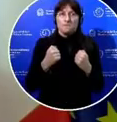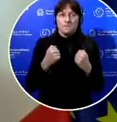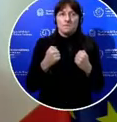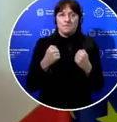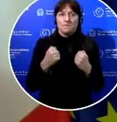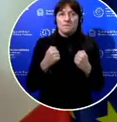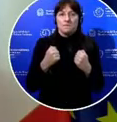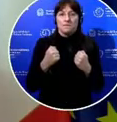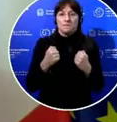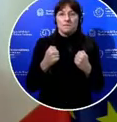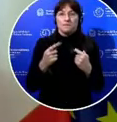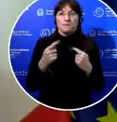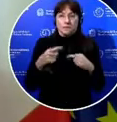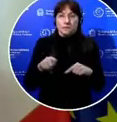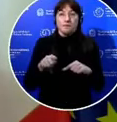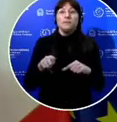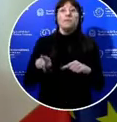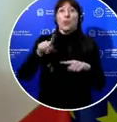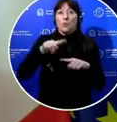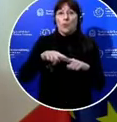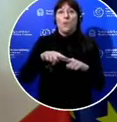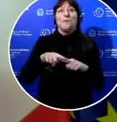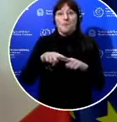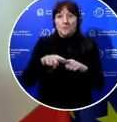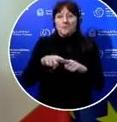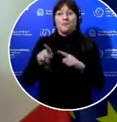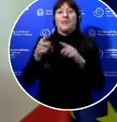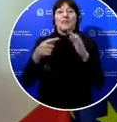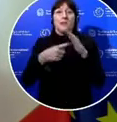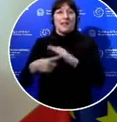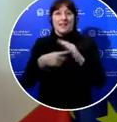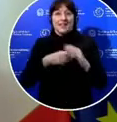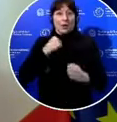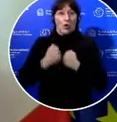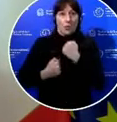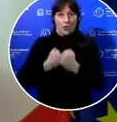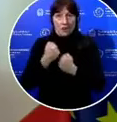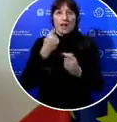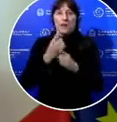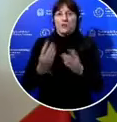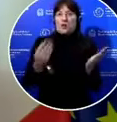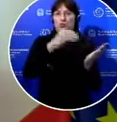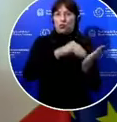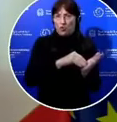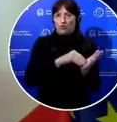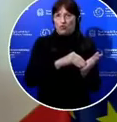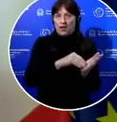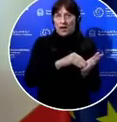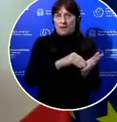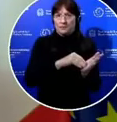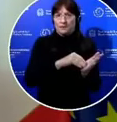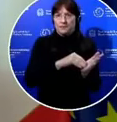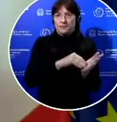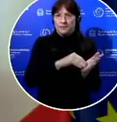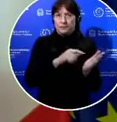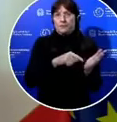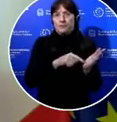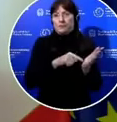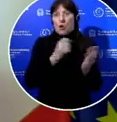conto anche di quelle comportamentali ed estendere tali norme alla prevenzione e al contrasto anche di